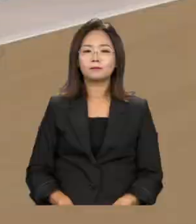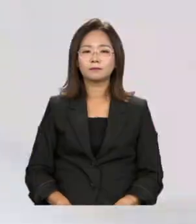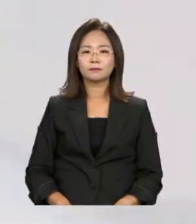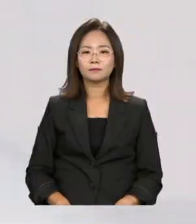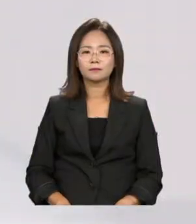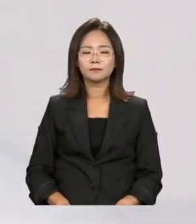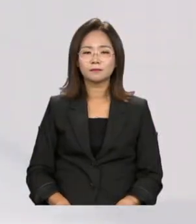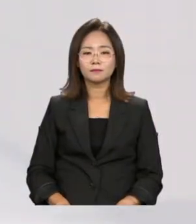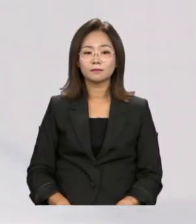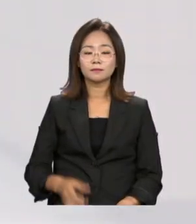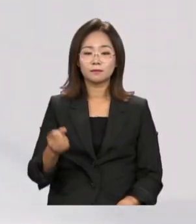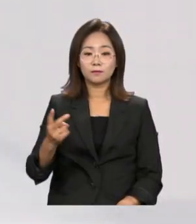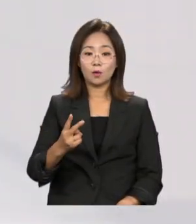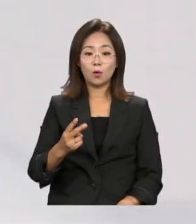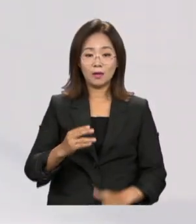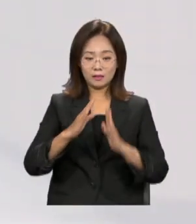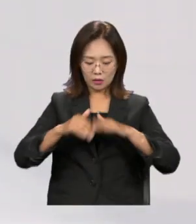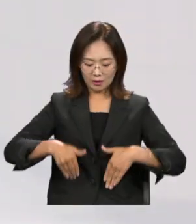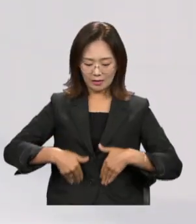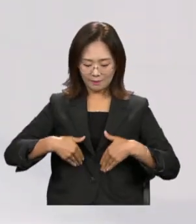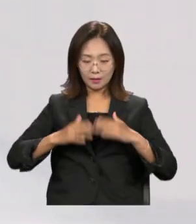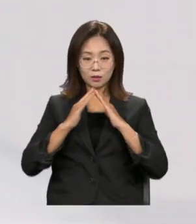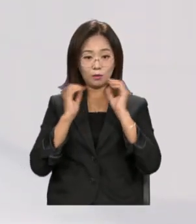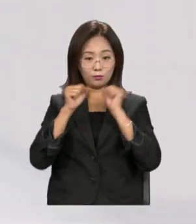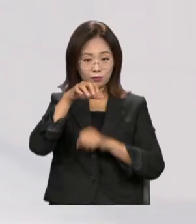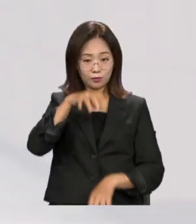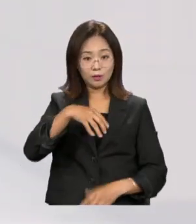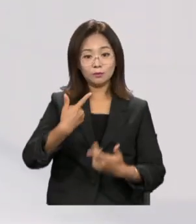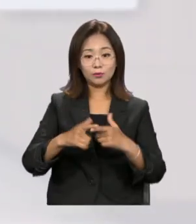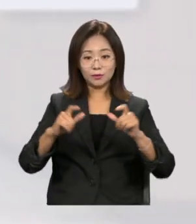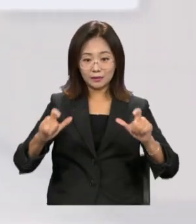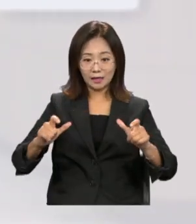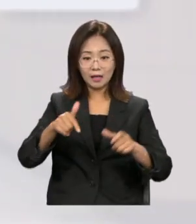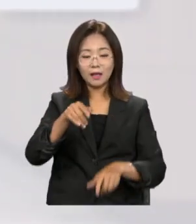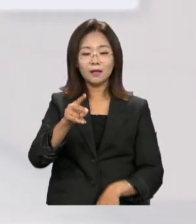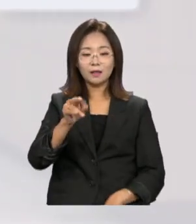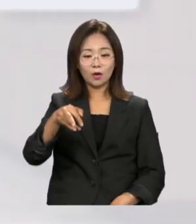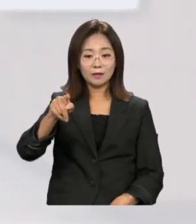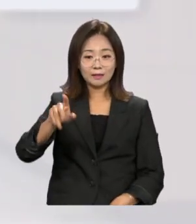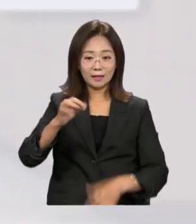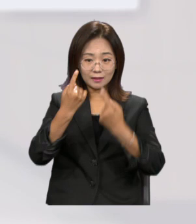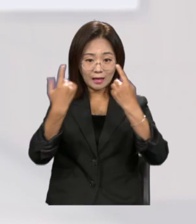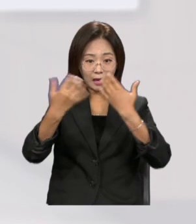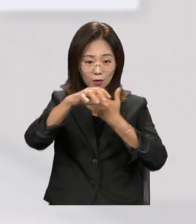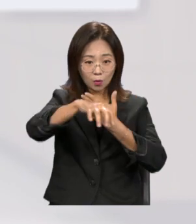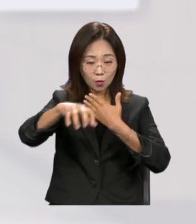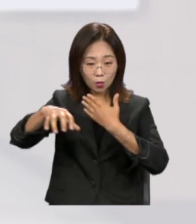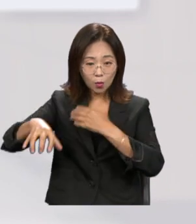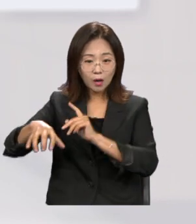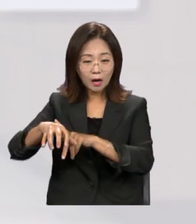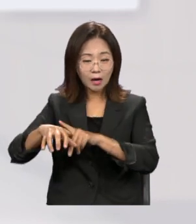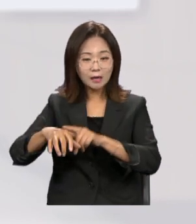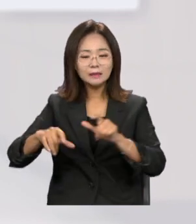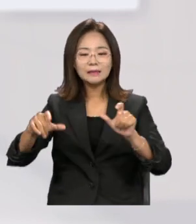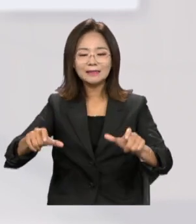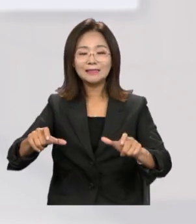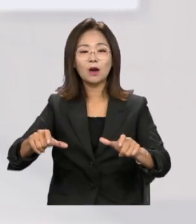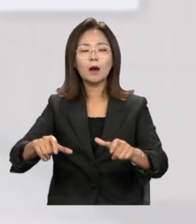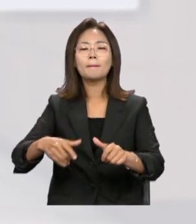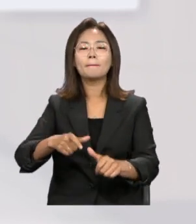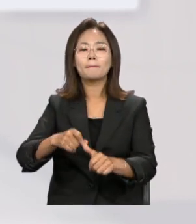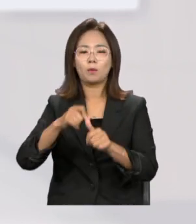예상됩니다 특히 전남대 전북대 부산대 경상국립대 조선대 등 여섯 곳은 지역 전형이